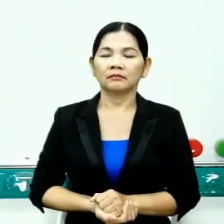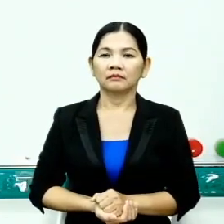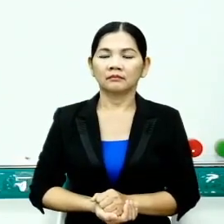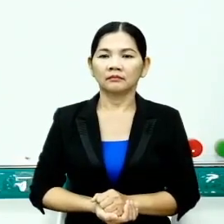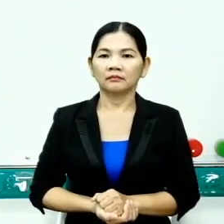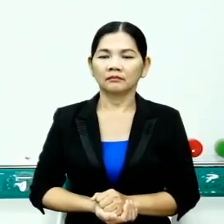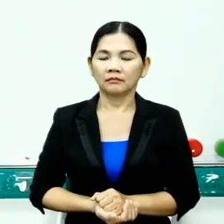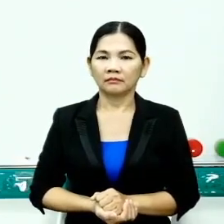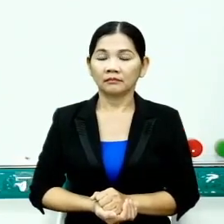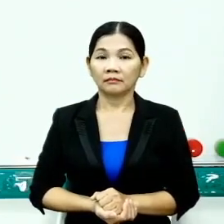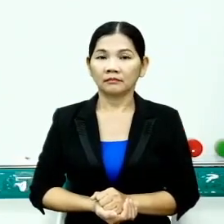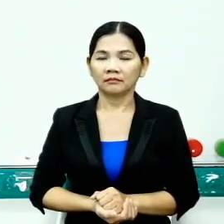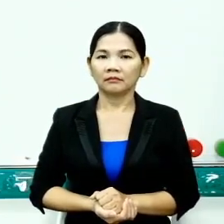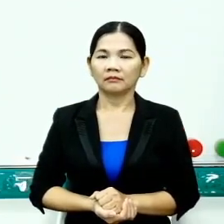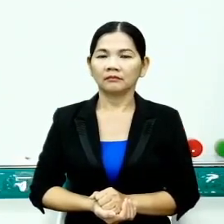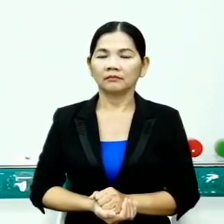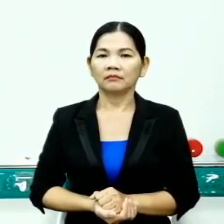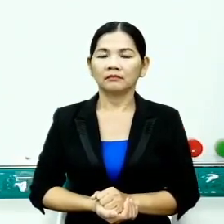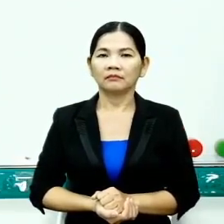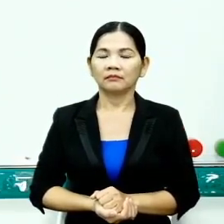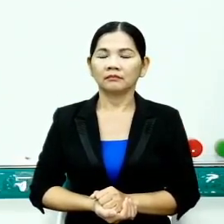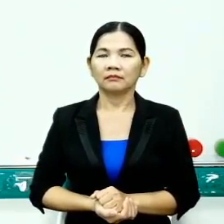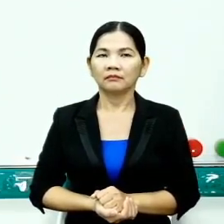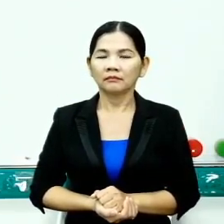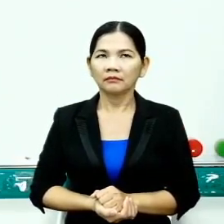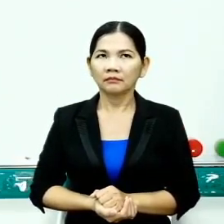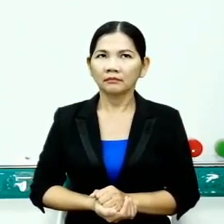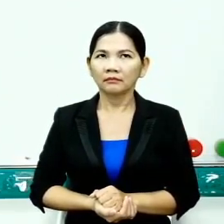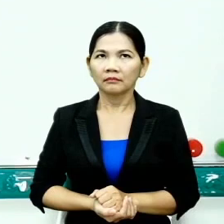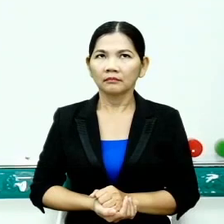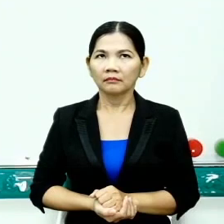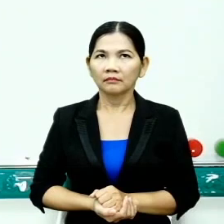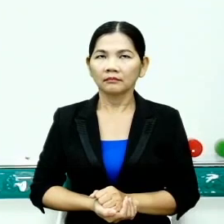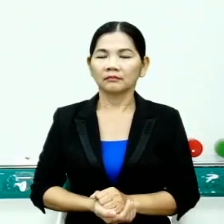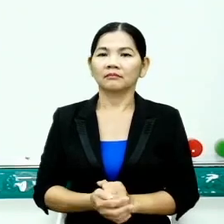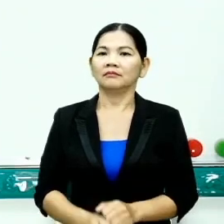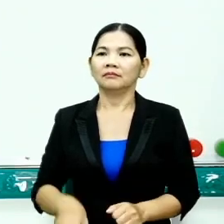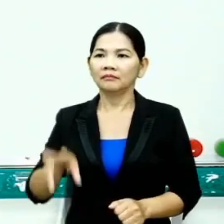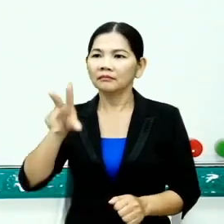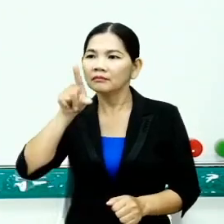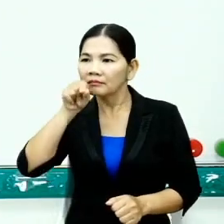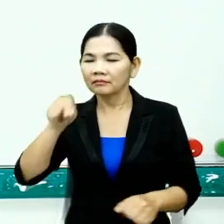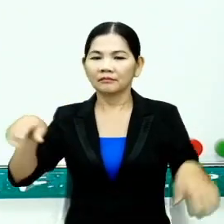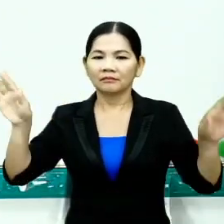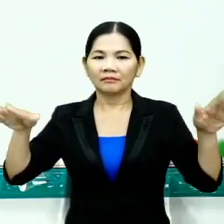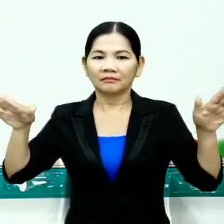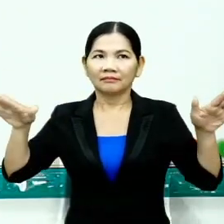ទាចាម្ដងទៀតតទា